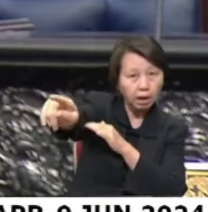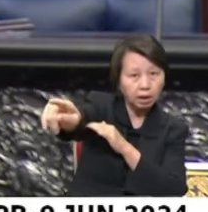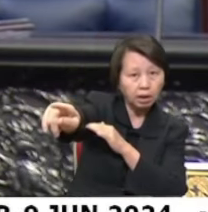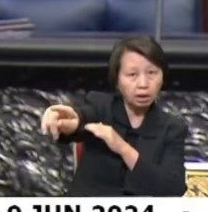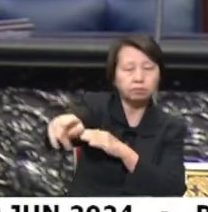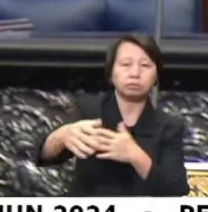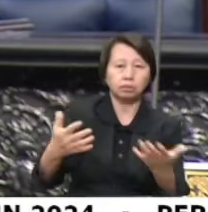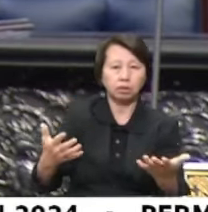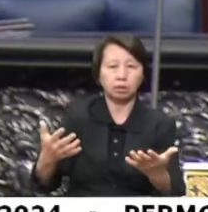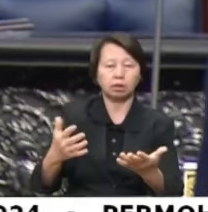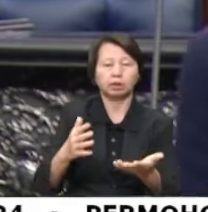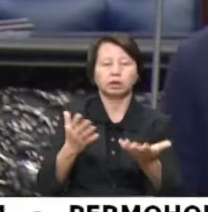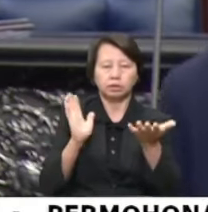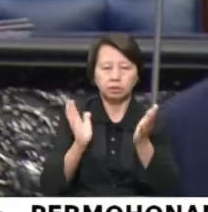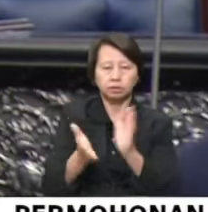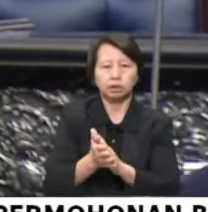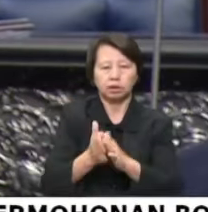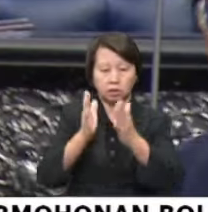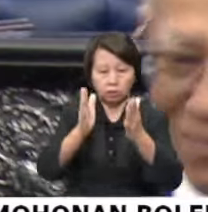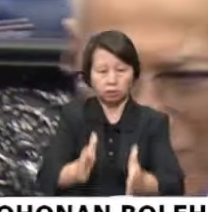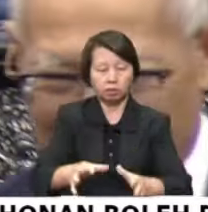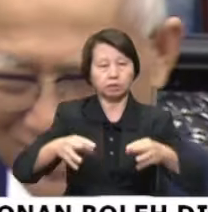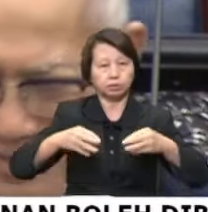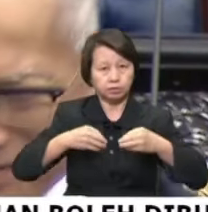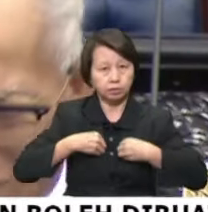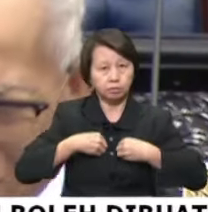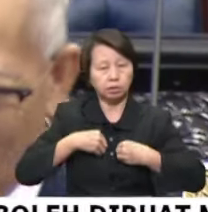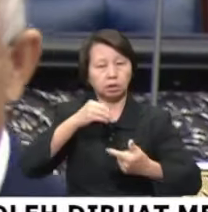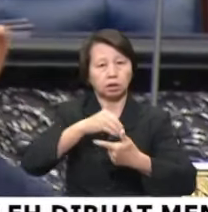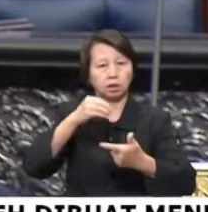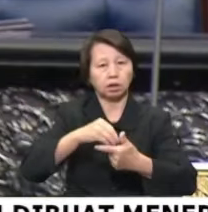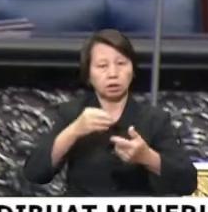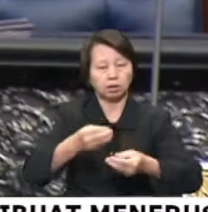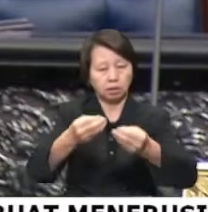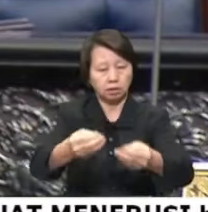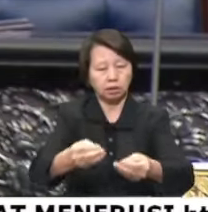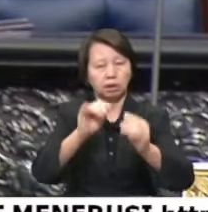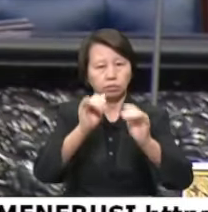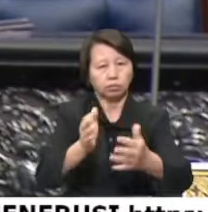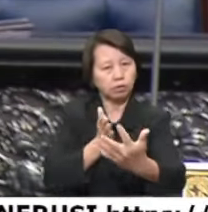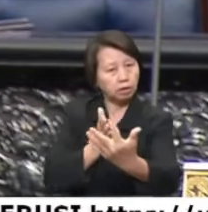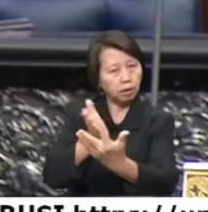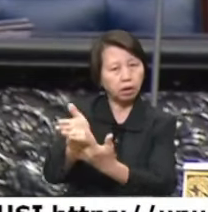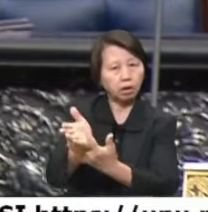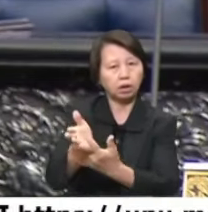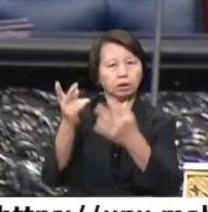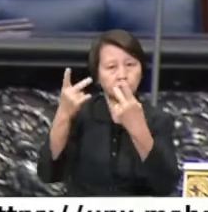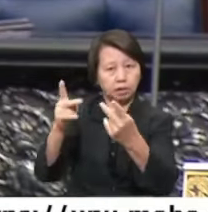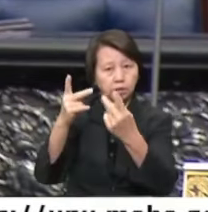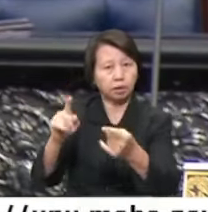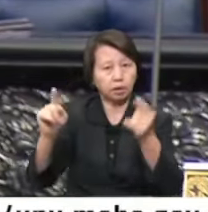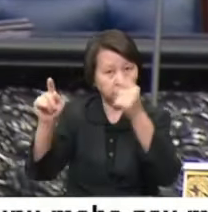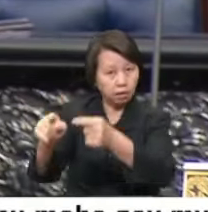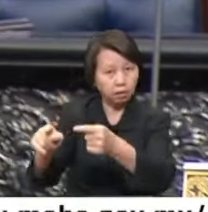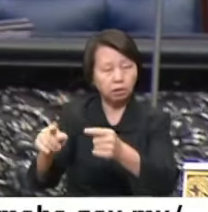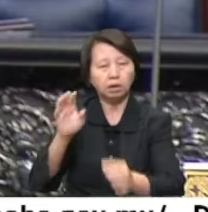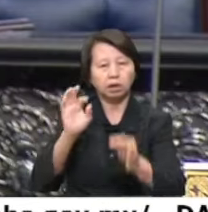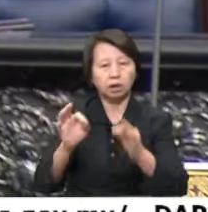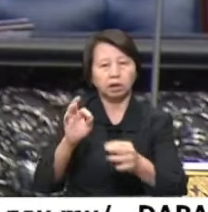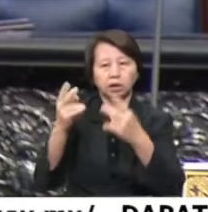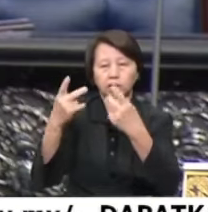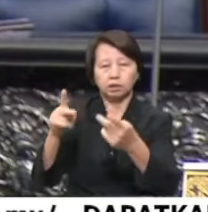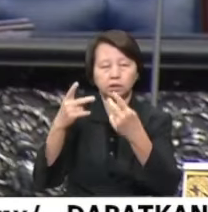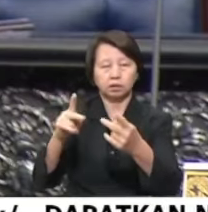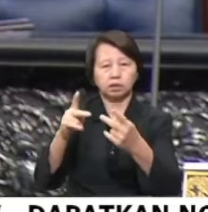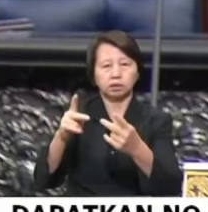lebih remote, supaya penerima itu ataupun penerima bantuan ini akan dapat akses kepada kedai itu. Kerana kalau kedai itu